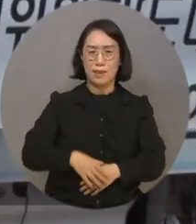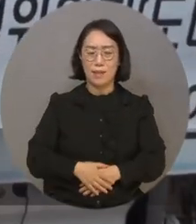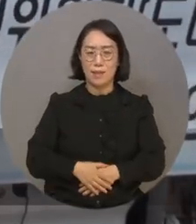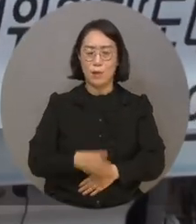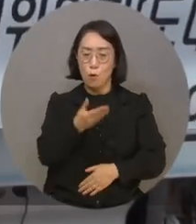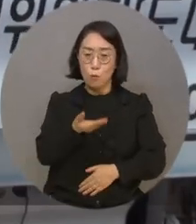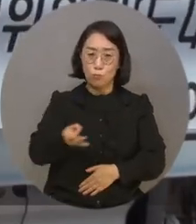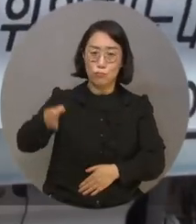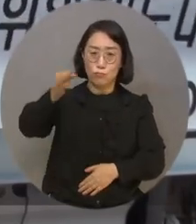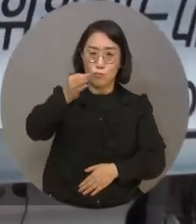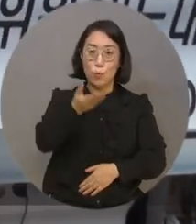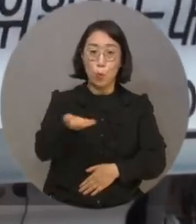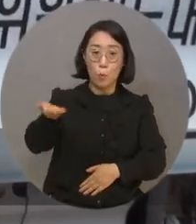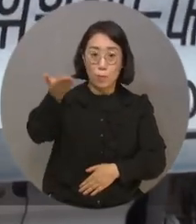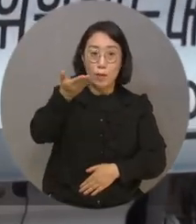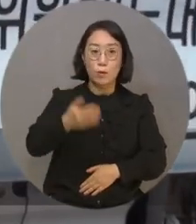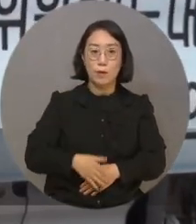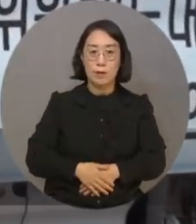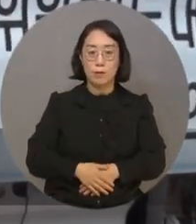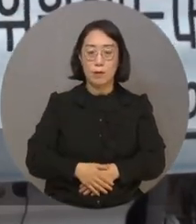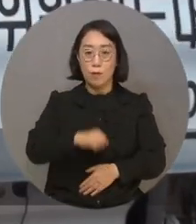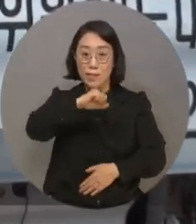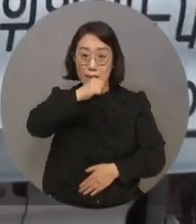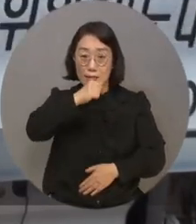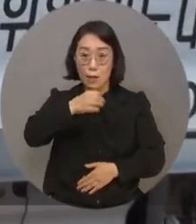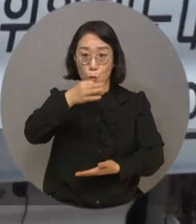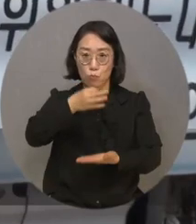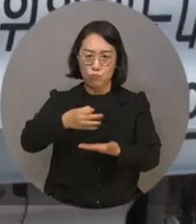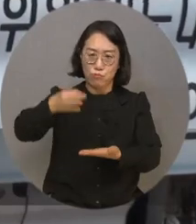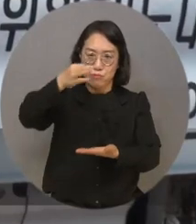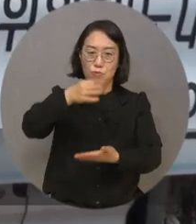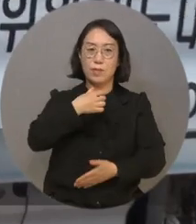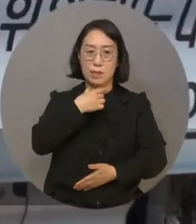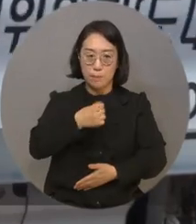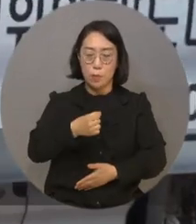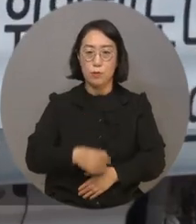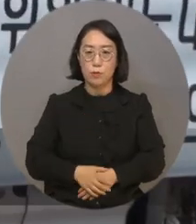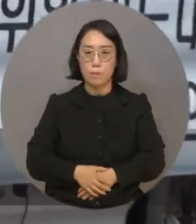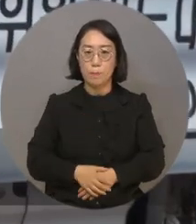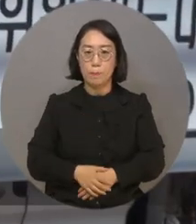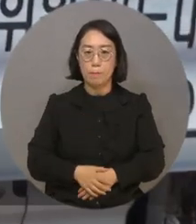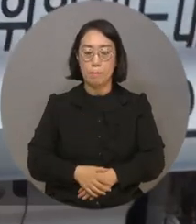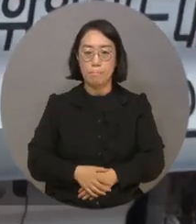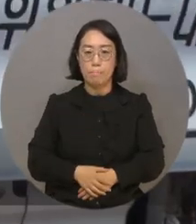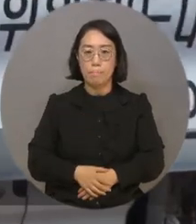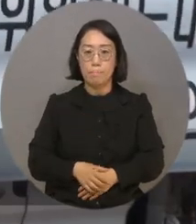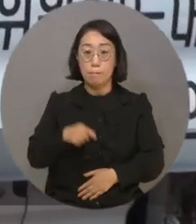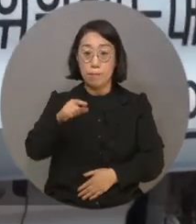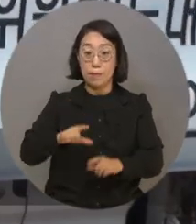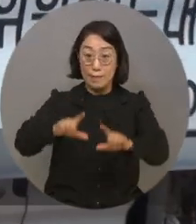좀 높이기 위해서 예산액을 좀 증액했으면 싶어서